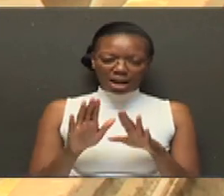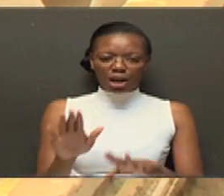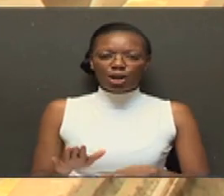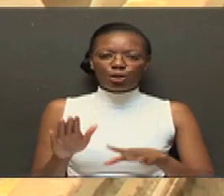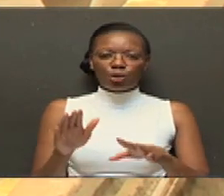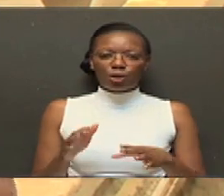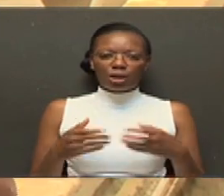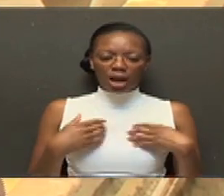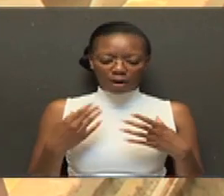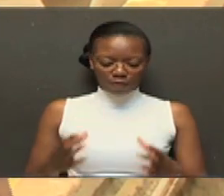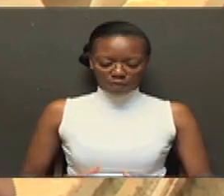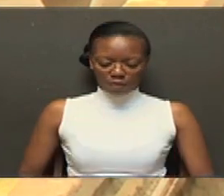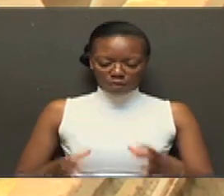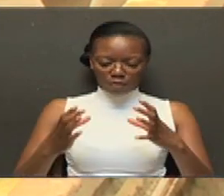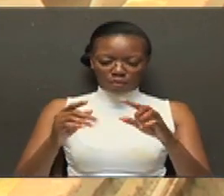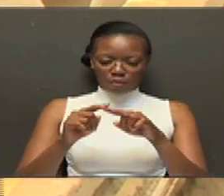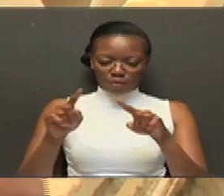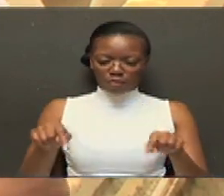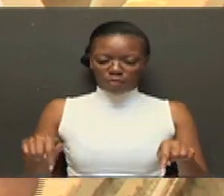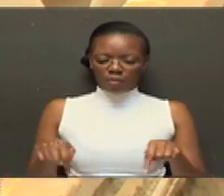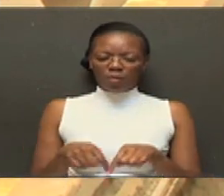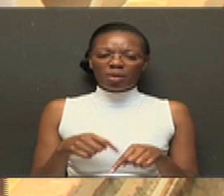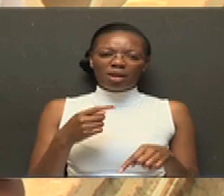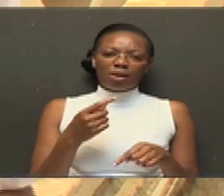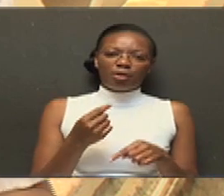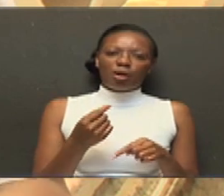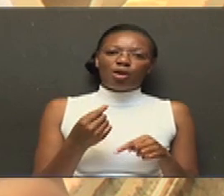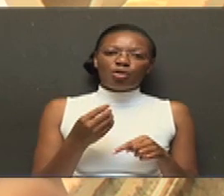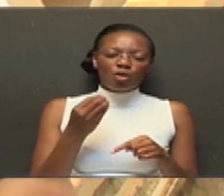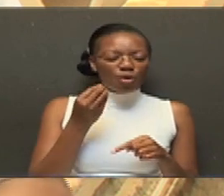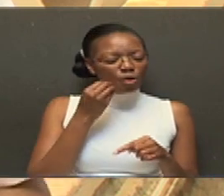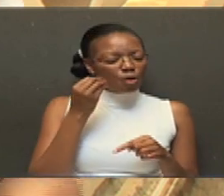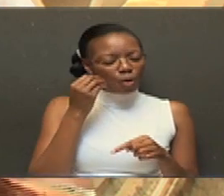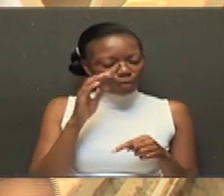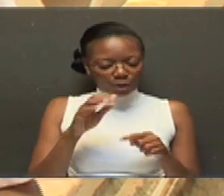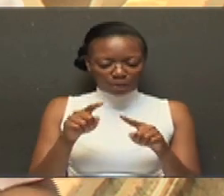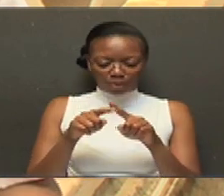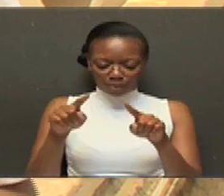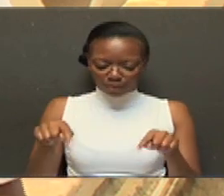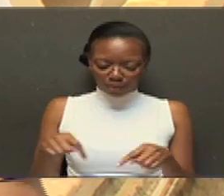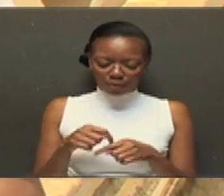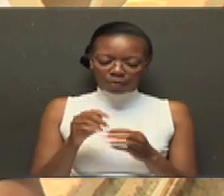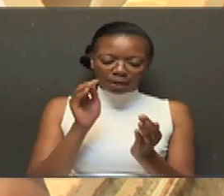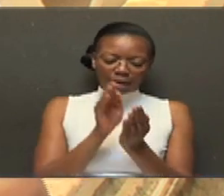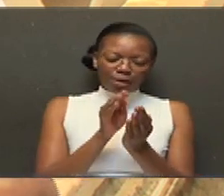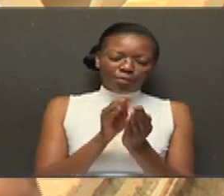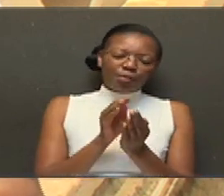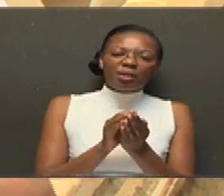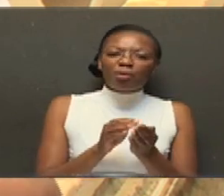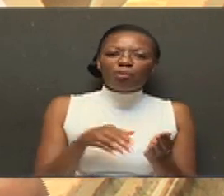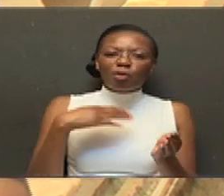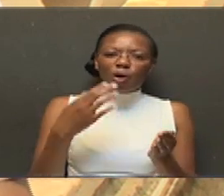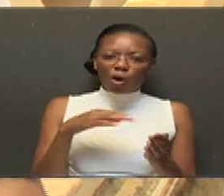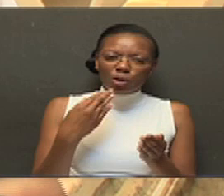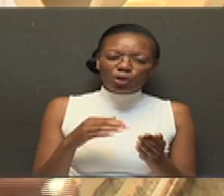carton na uzifuge hapo, then in your backyard ama in your house you can keep na kuki harvest